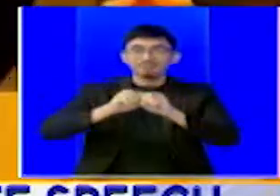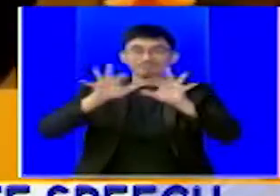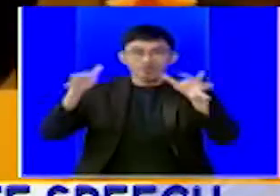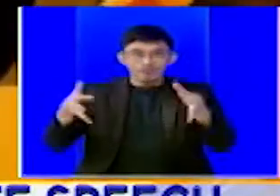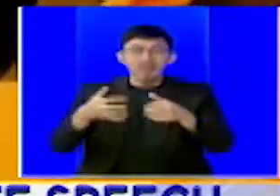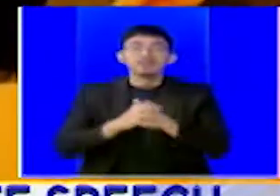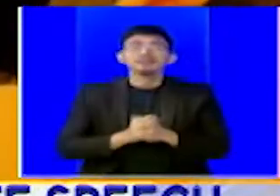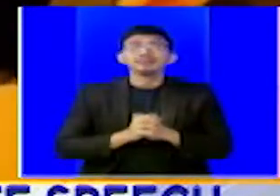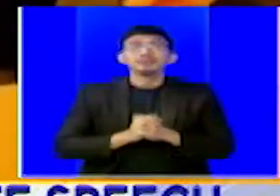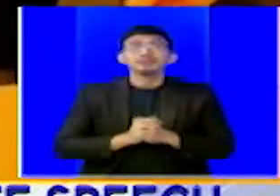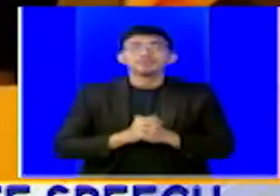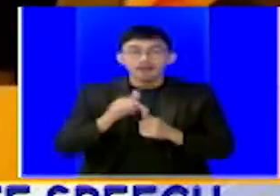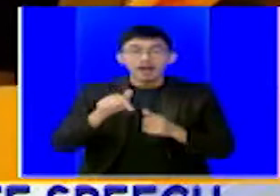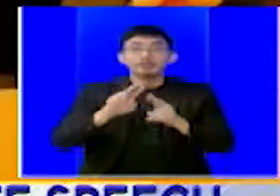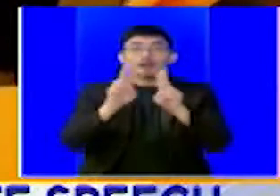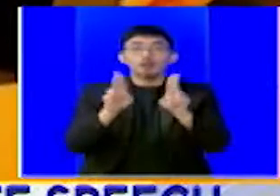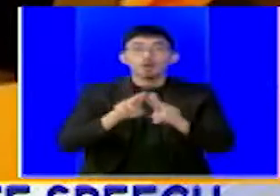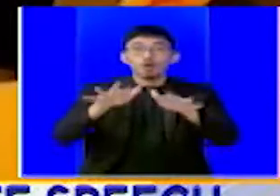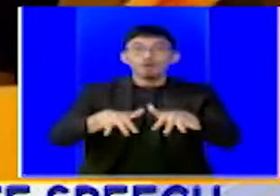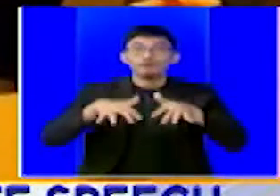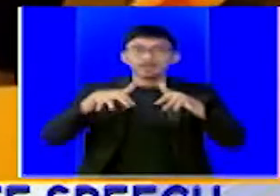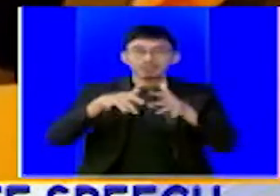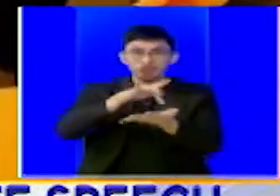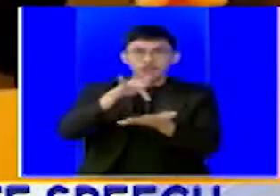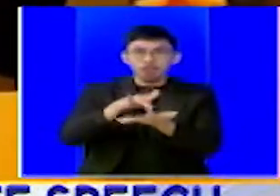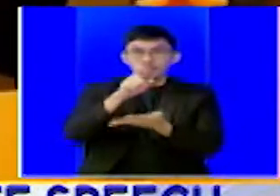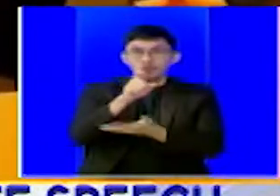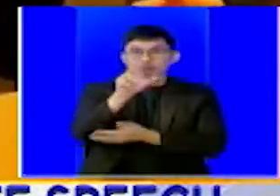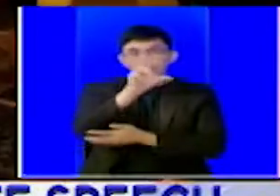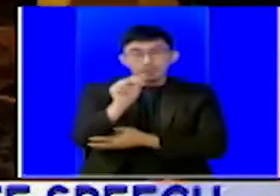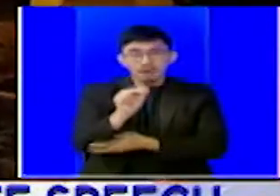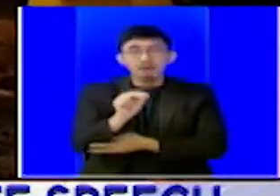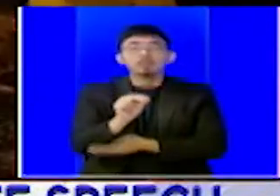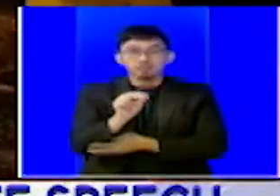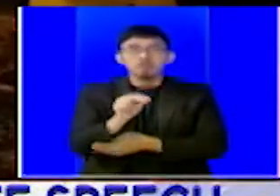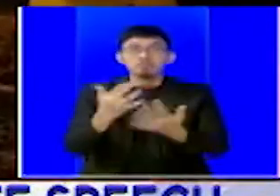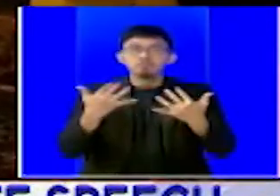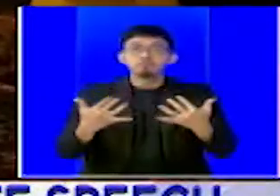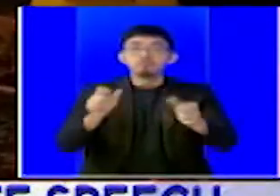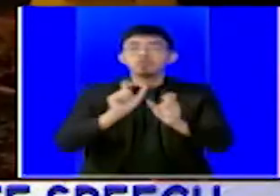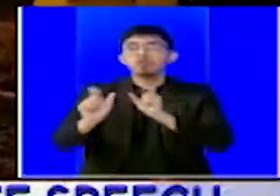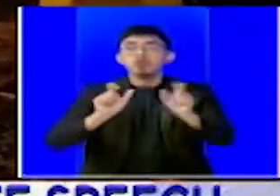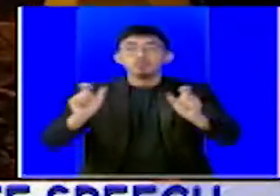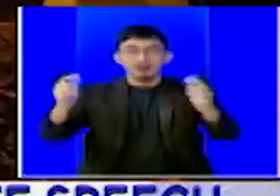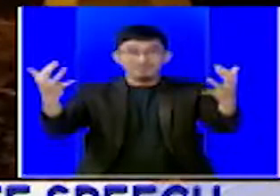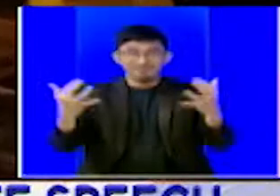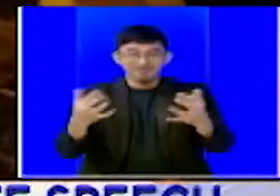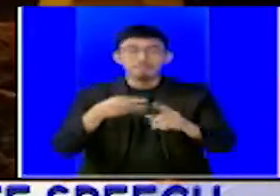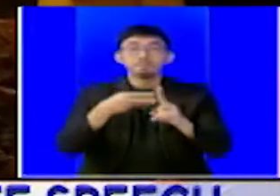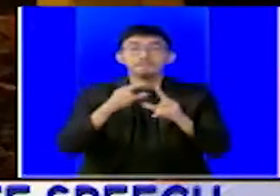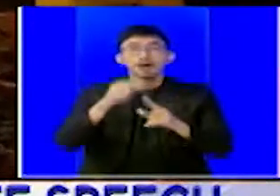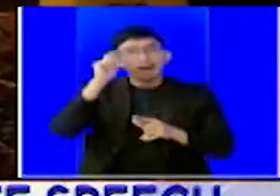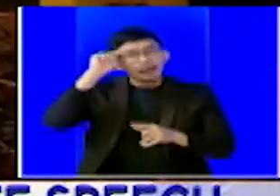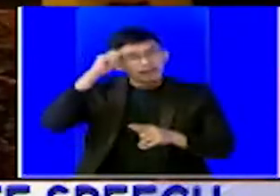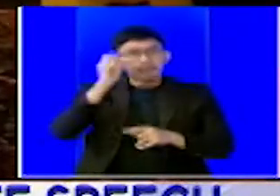Barat. Berbicara di hadapan sejumlah undangan, Bambang mengingatkan pentingnya memanfaatkan momentum ekonomi